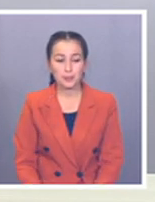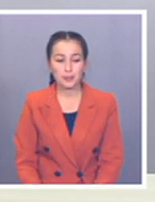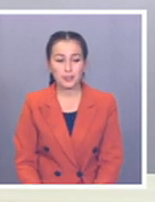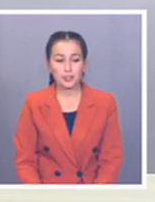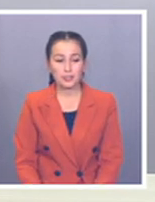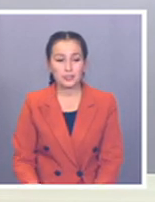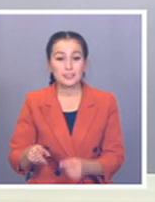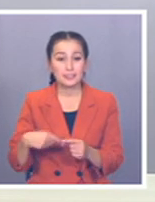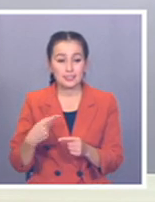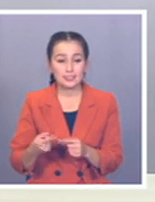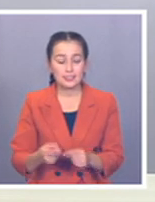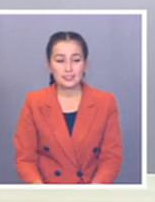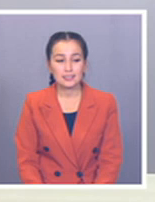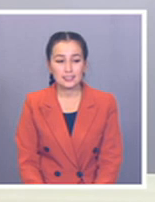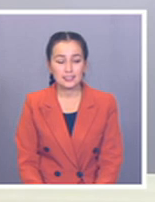Келесі,